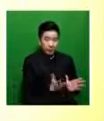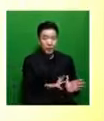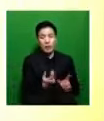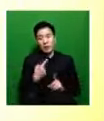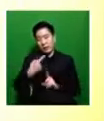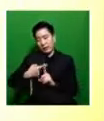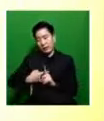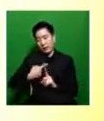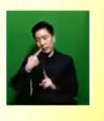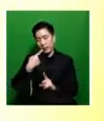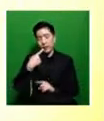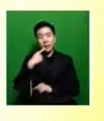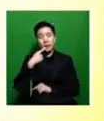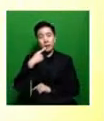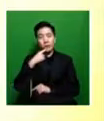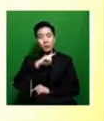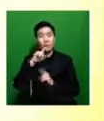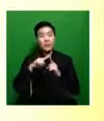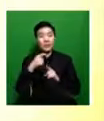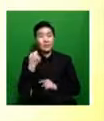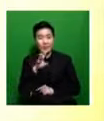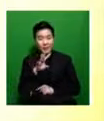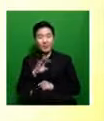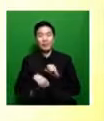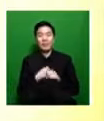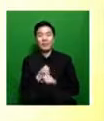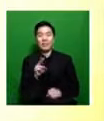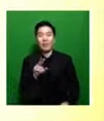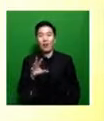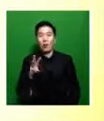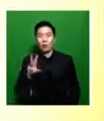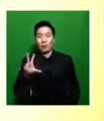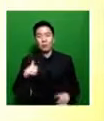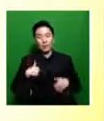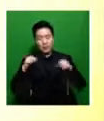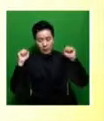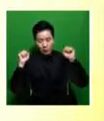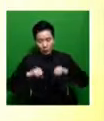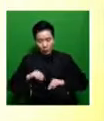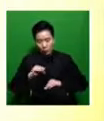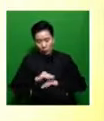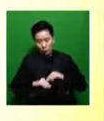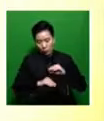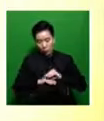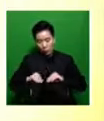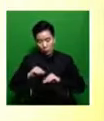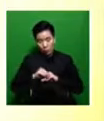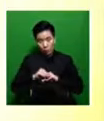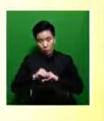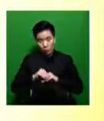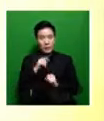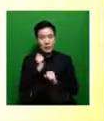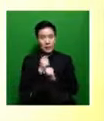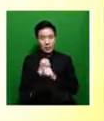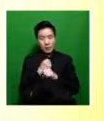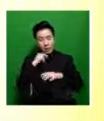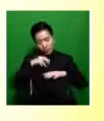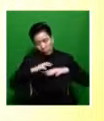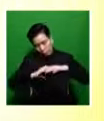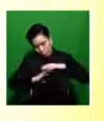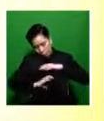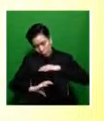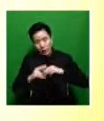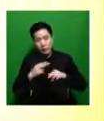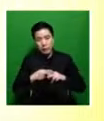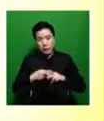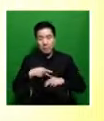มกราคมปี63นะคะครม.เนี่ยได้มีมติอนุมัติหลักการโครงการก่อสร้างอุโมงค์ระบายน้ำคลองพ